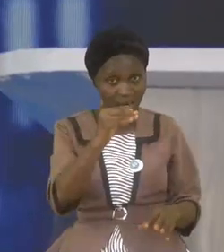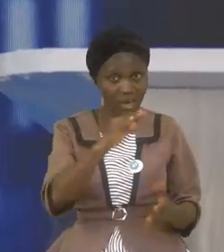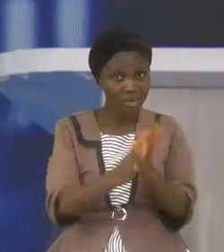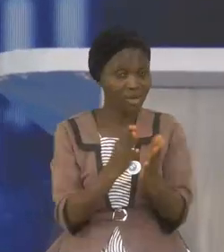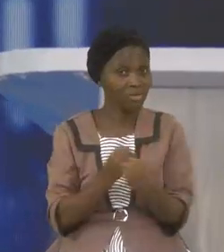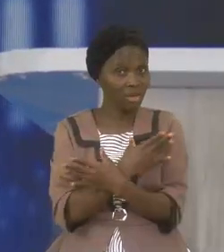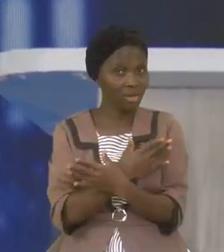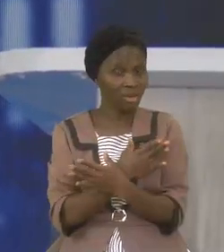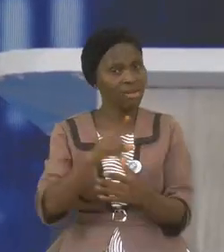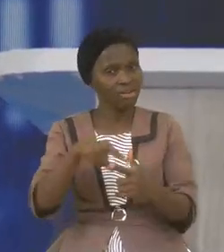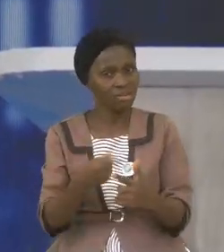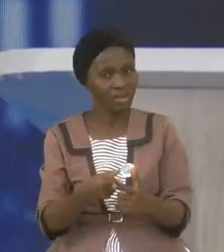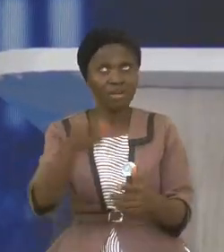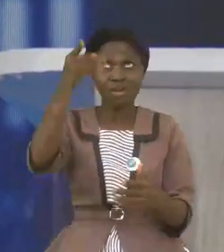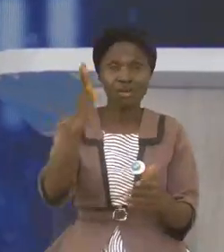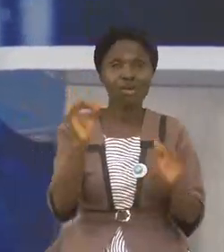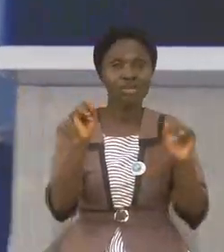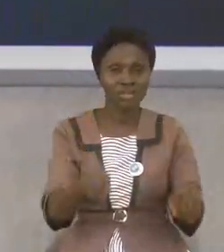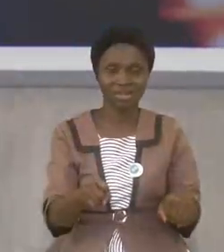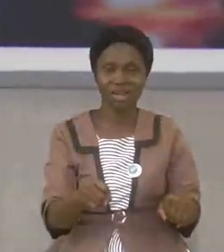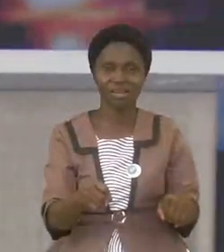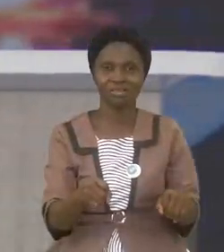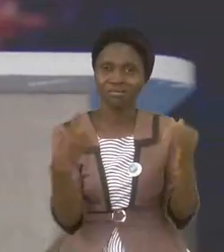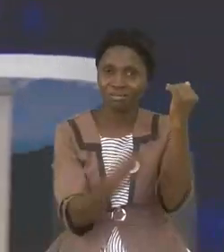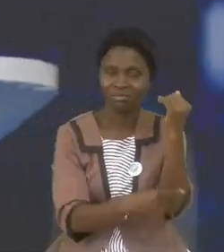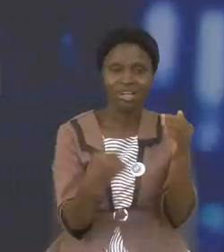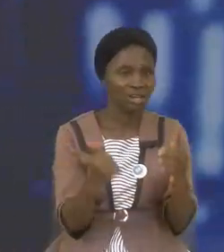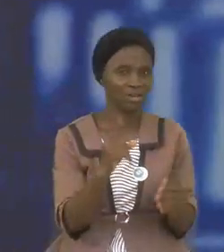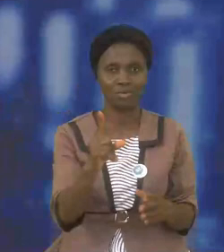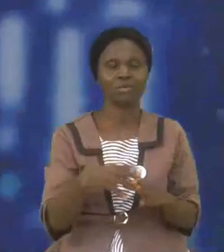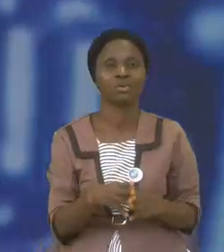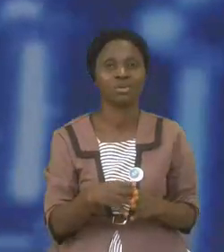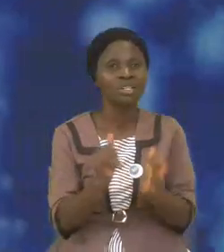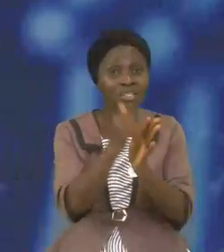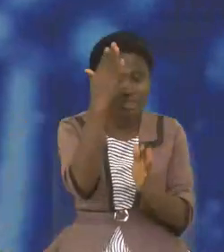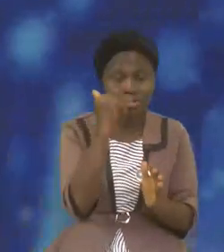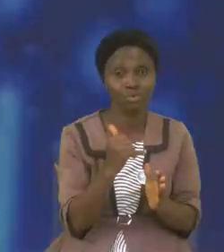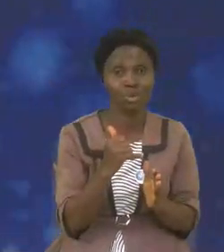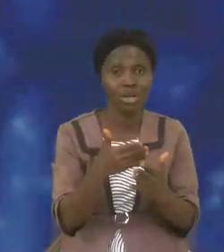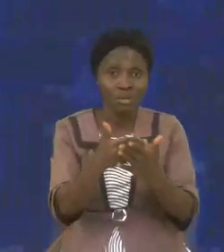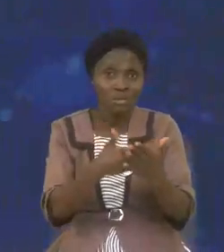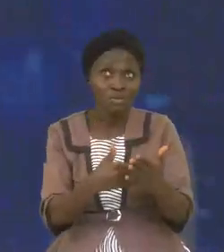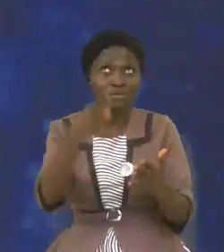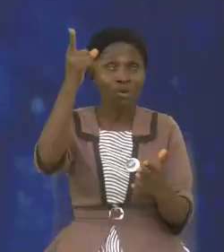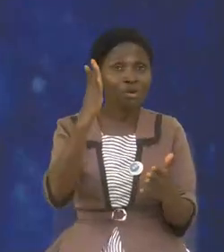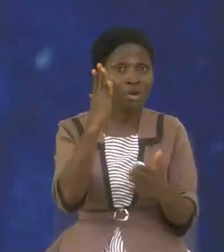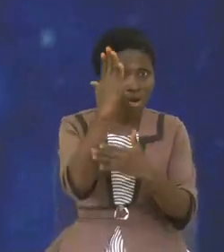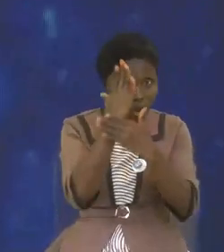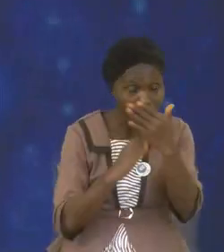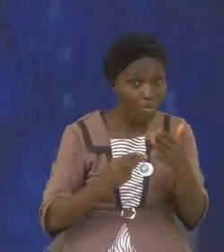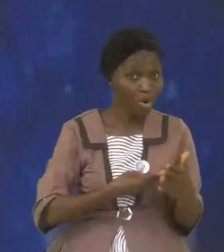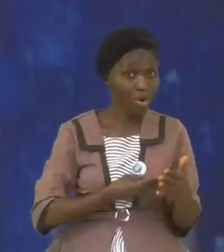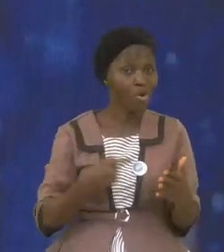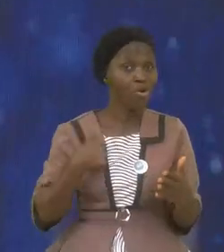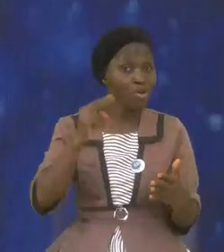l'homme insensible effrayé, Dieu peut traiter, peut gérer